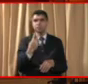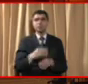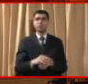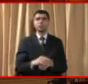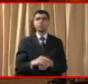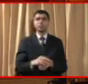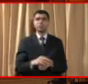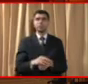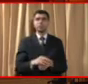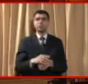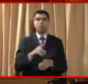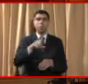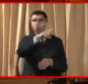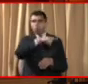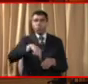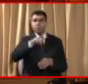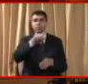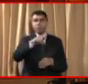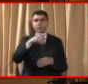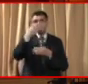الملاحظ عند مجموع الساكنه